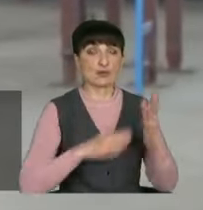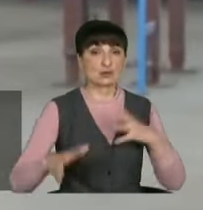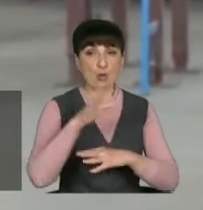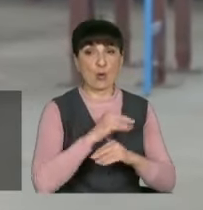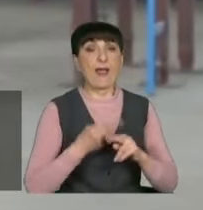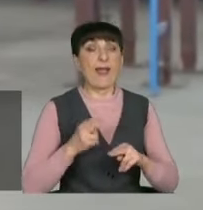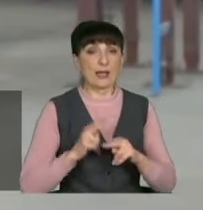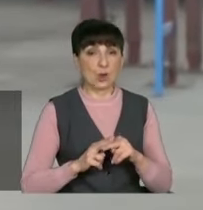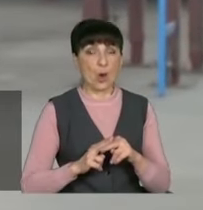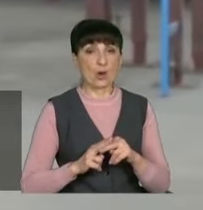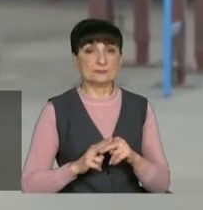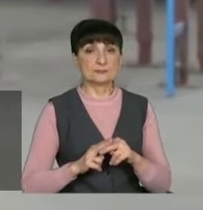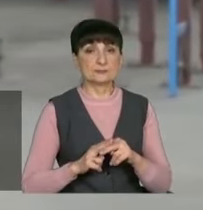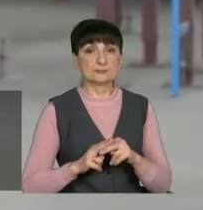что это...